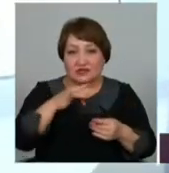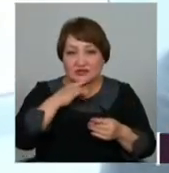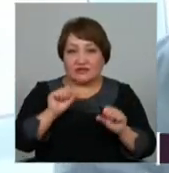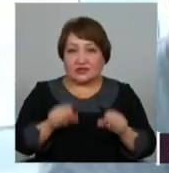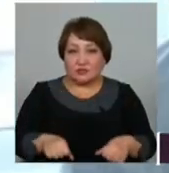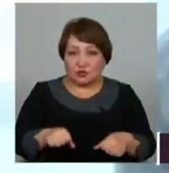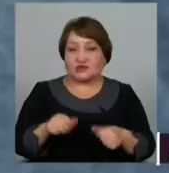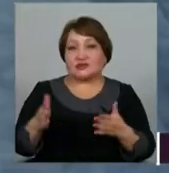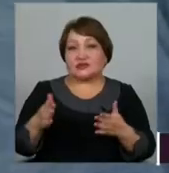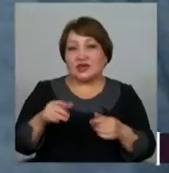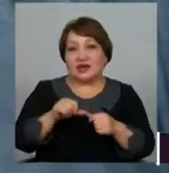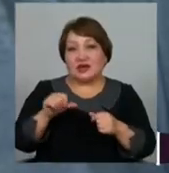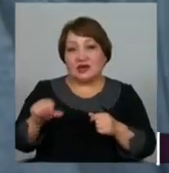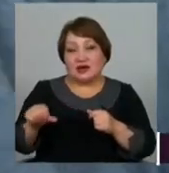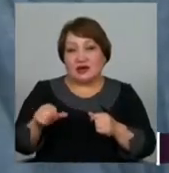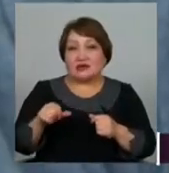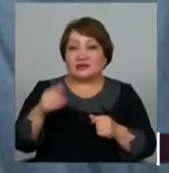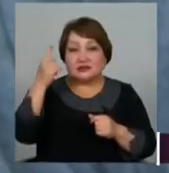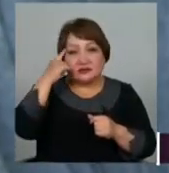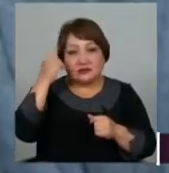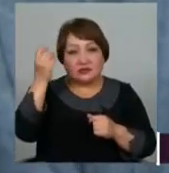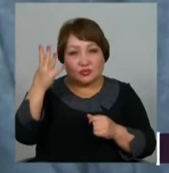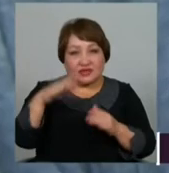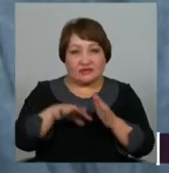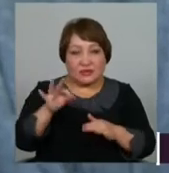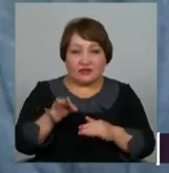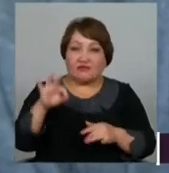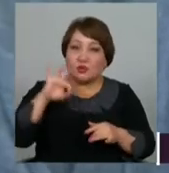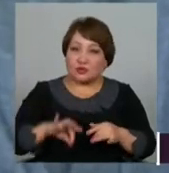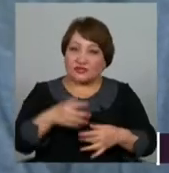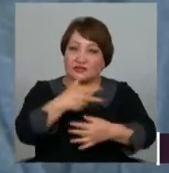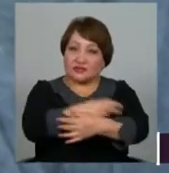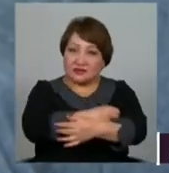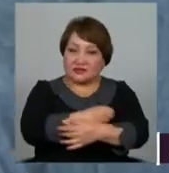делать осознанный выбор в пользу вакцинации, считают общественники.